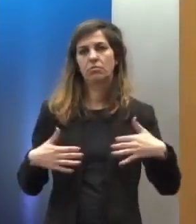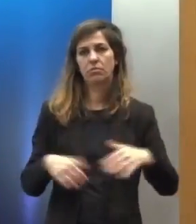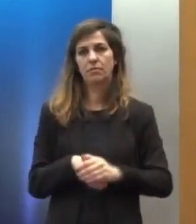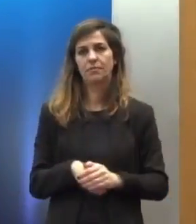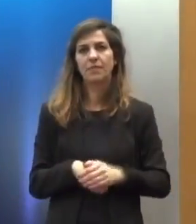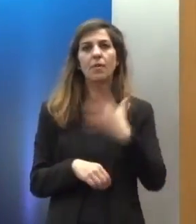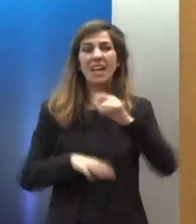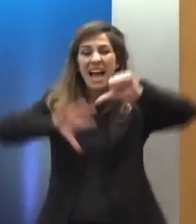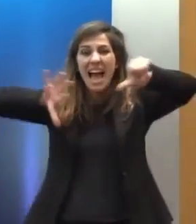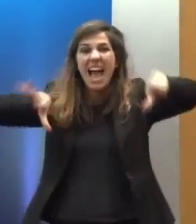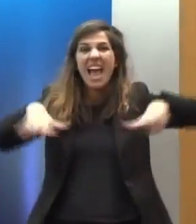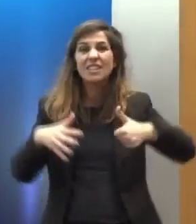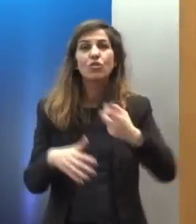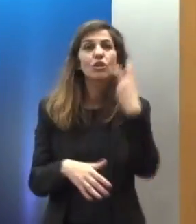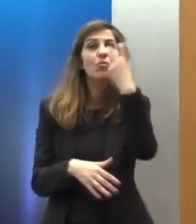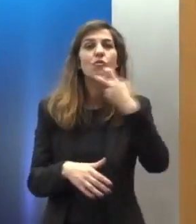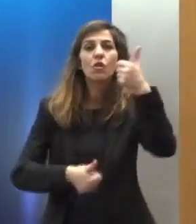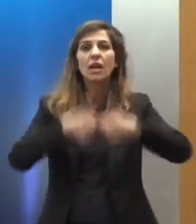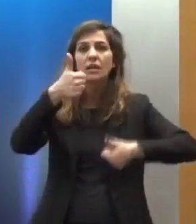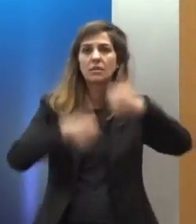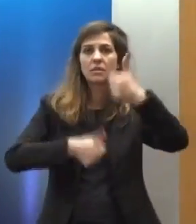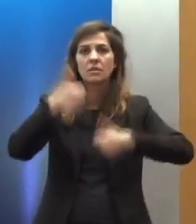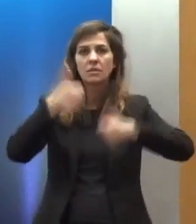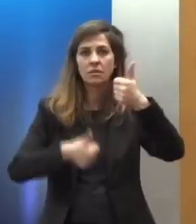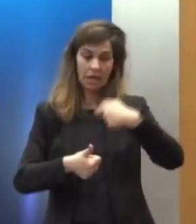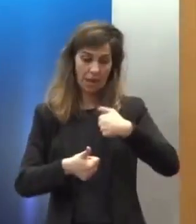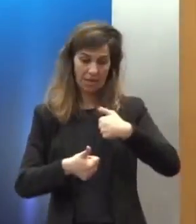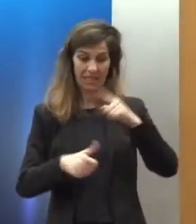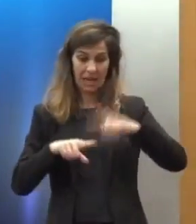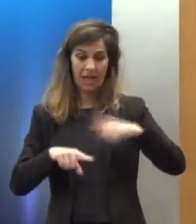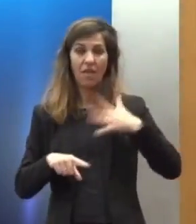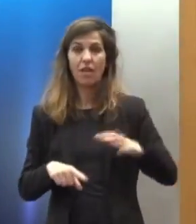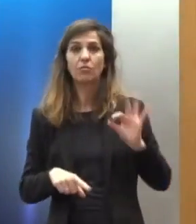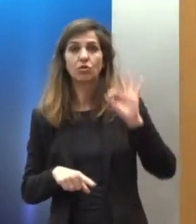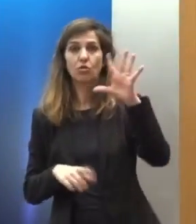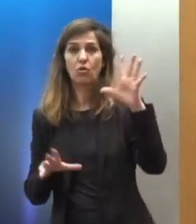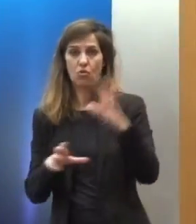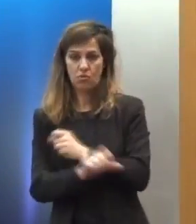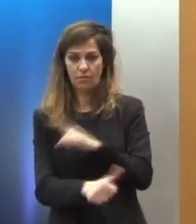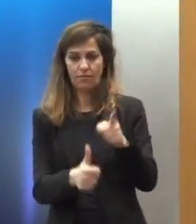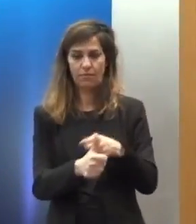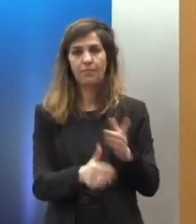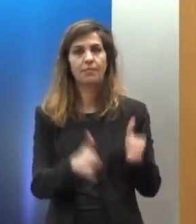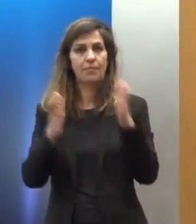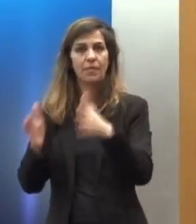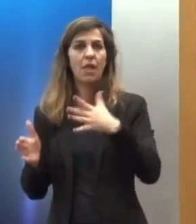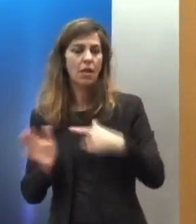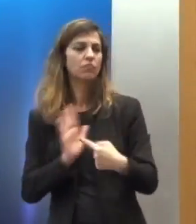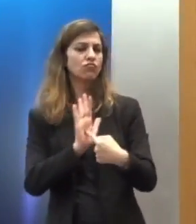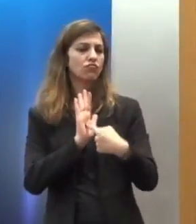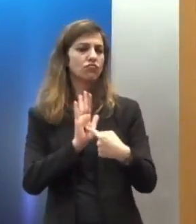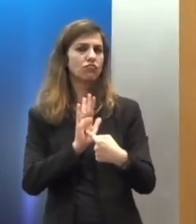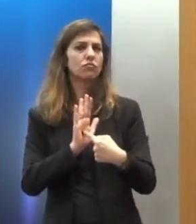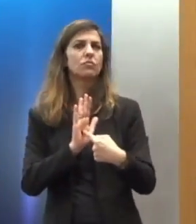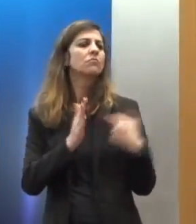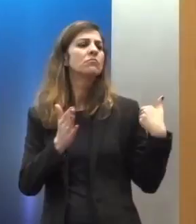προφορικών εξετάσεων είχε ένα διπλό στόχο να επιτύχει. Απ' τη μια μεριά να παρουσιάσει τις σημαντικότερες εξελίξεις και